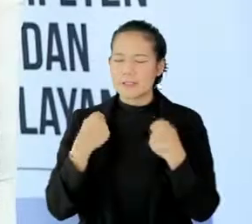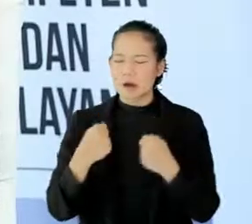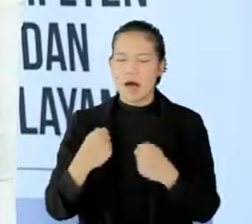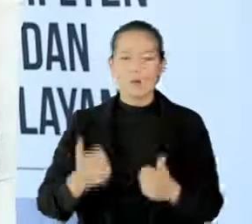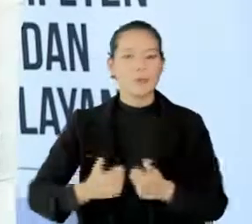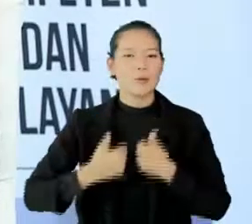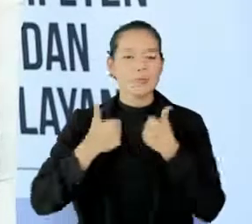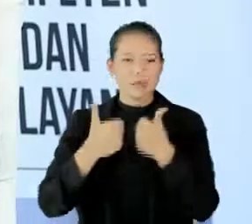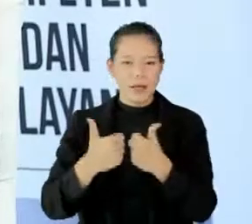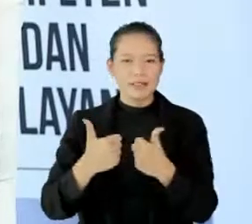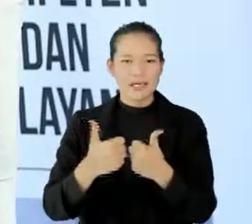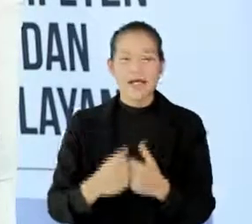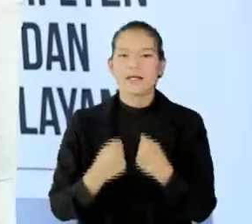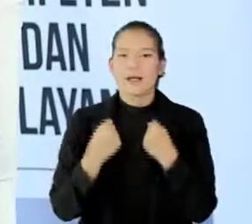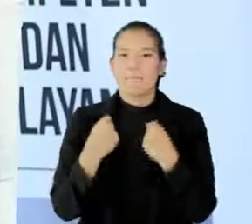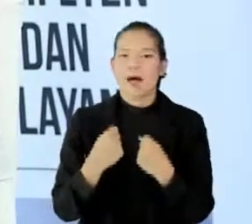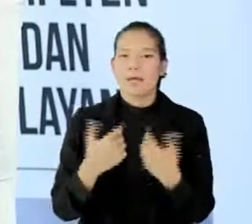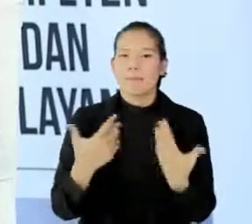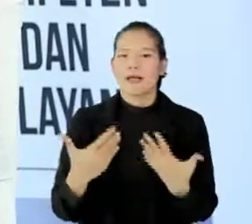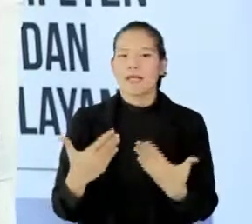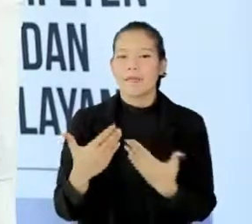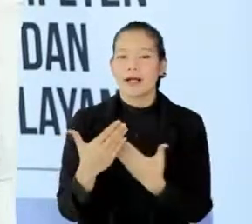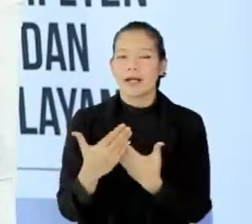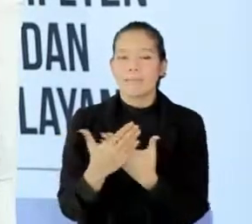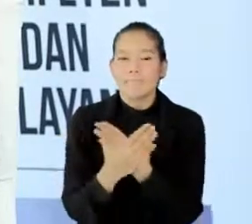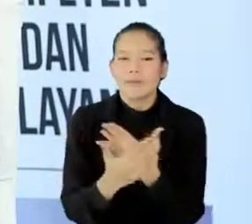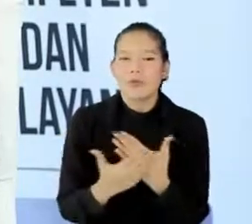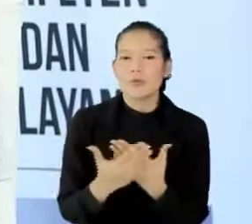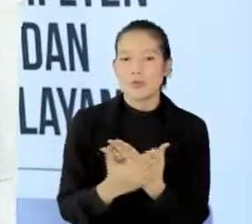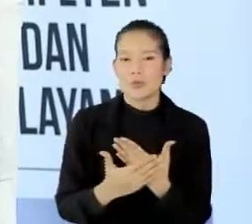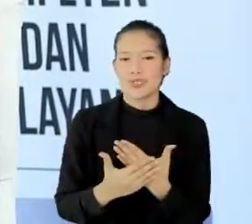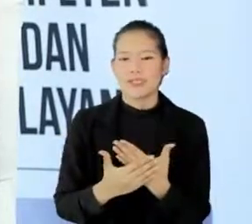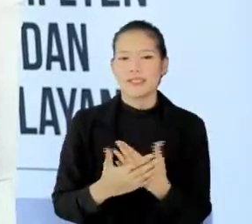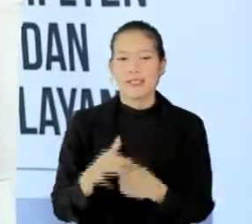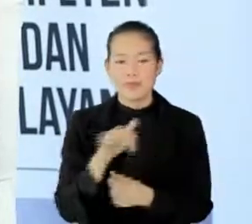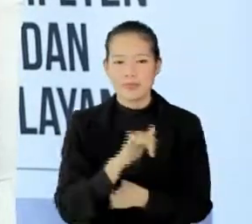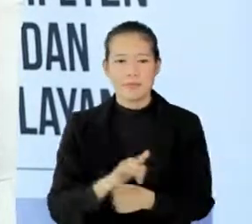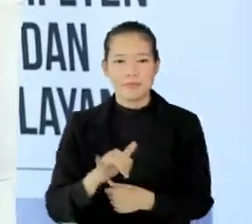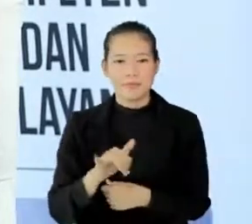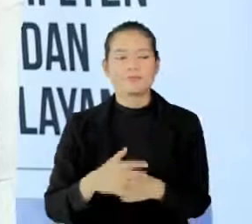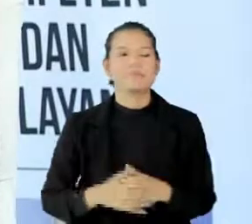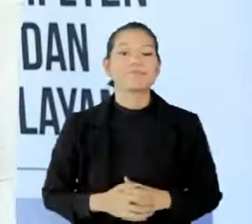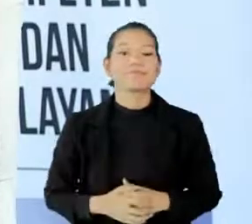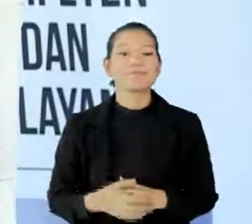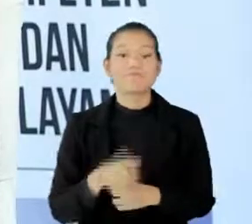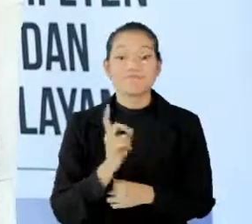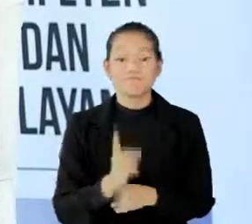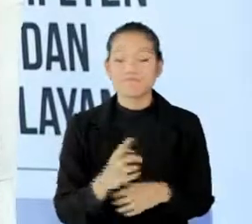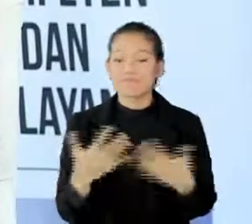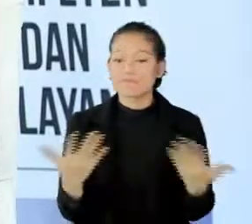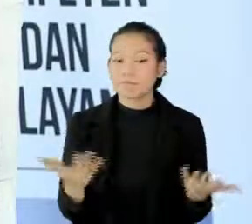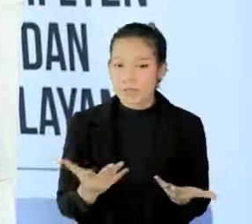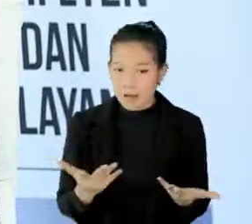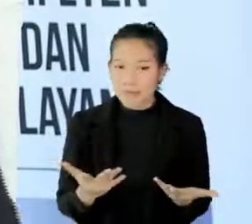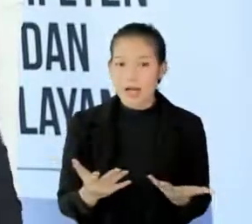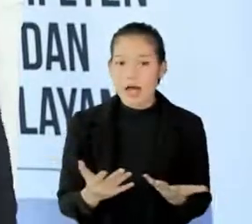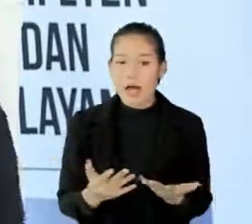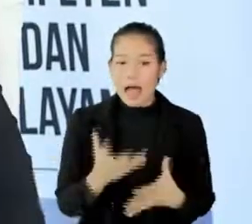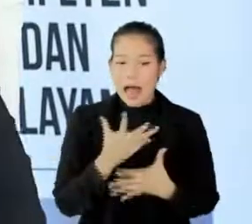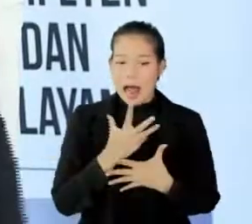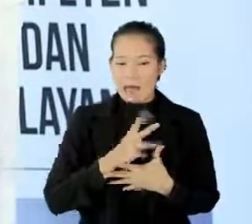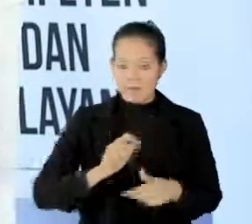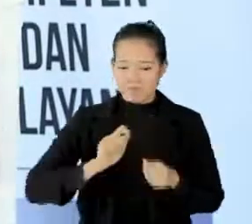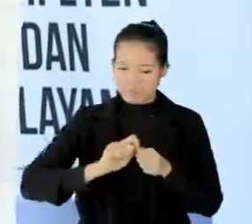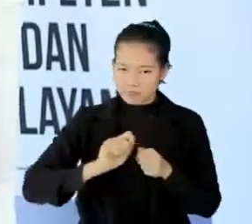yang luar biasa, semangat kepedulian yang patut kita teladani bersama. Nah, bagaimana membangun